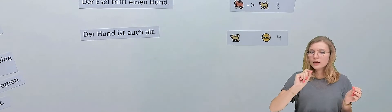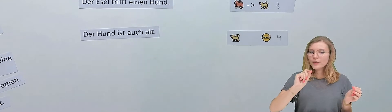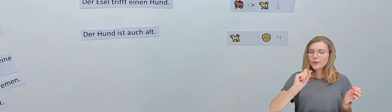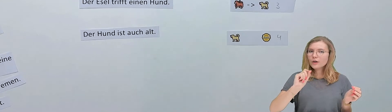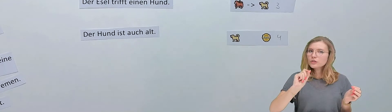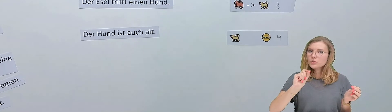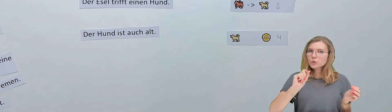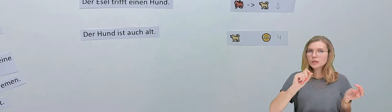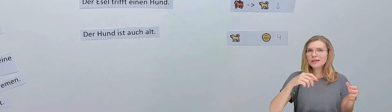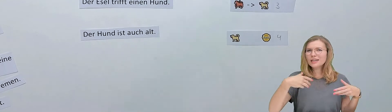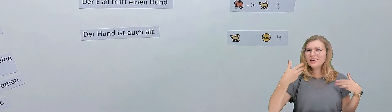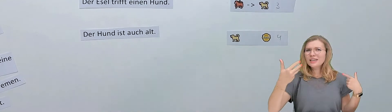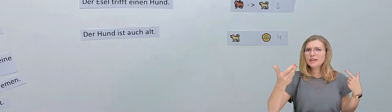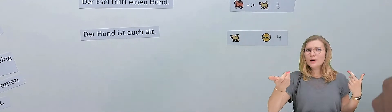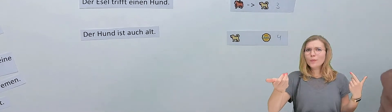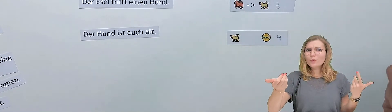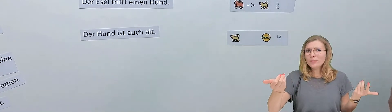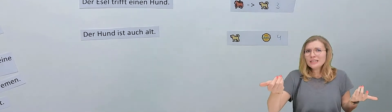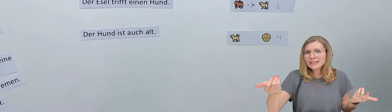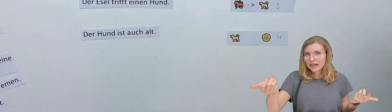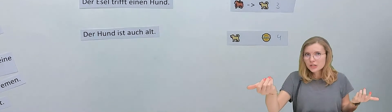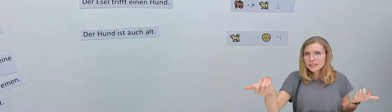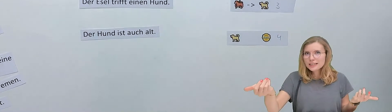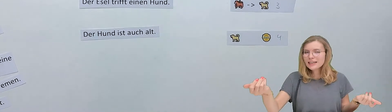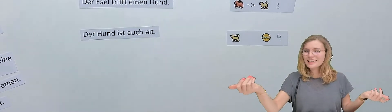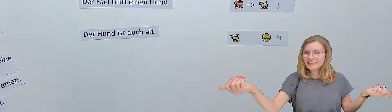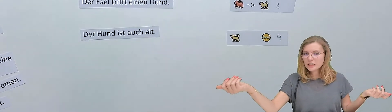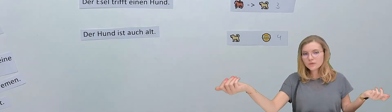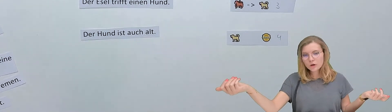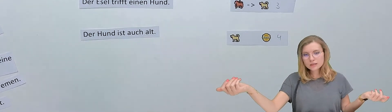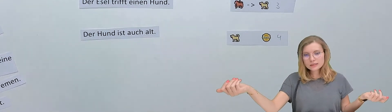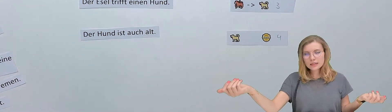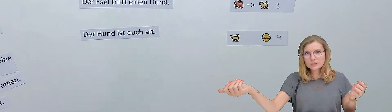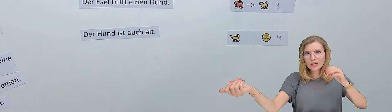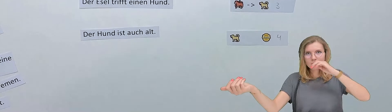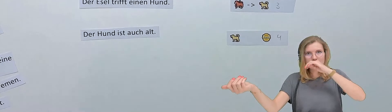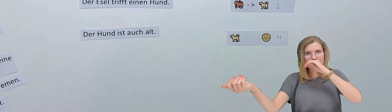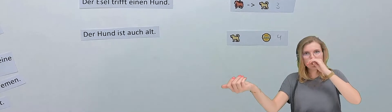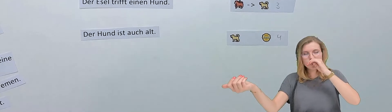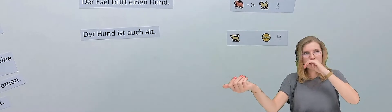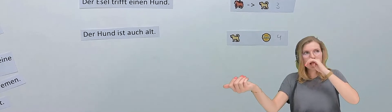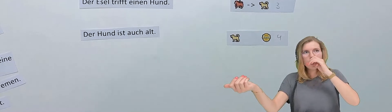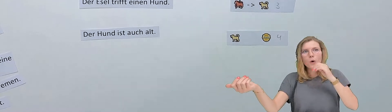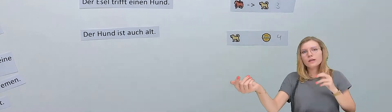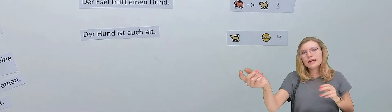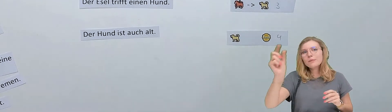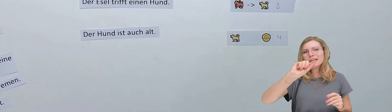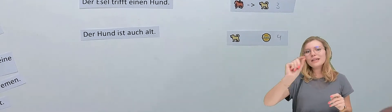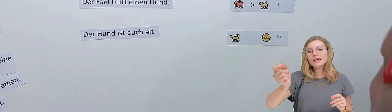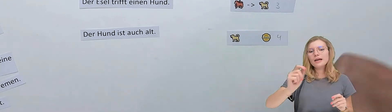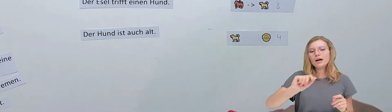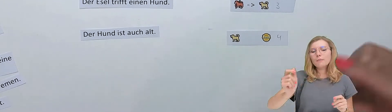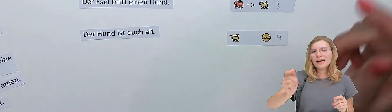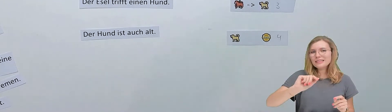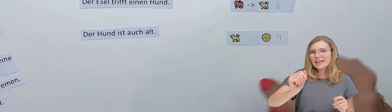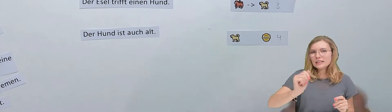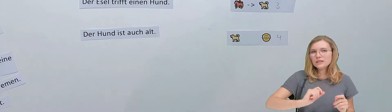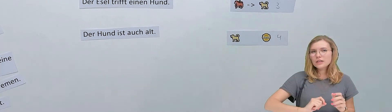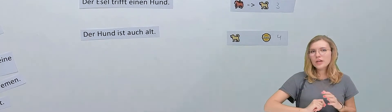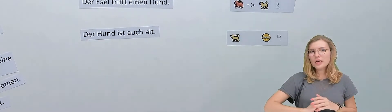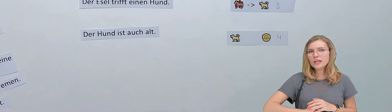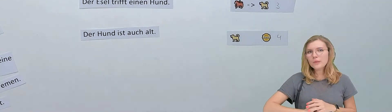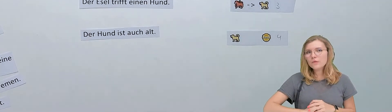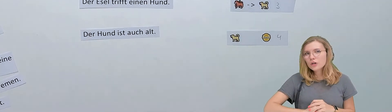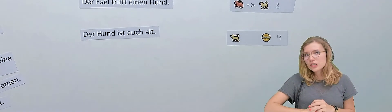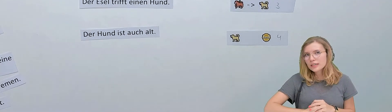mir rausgesucht, die man bildlich darstellen kann. Nicht jedes Wort ist ja so einfach darzustellen. Und dann mhm. habe ich in beiden Seiten,